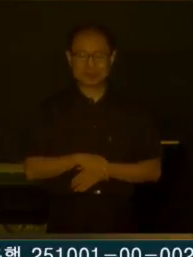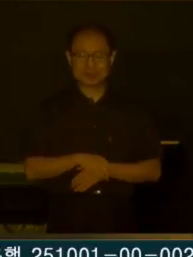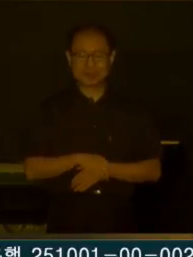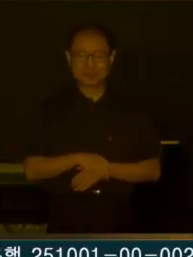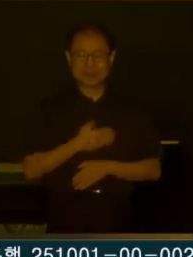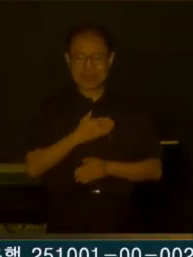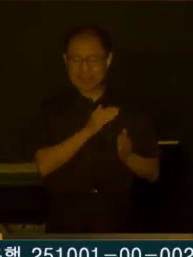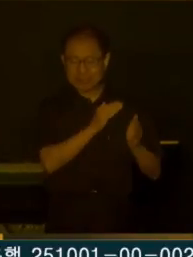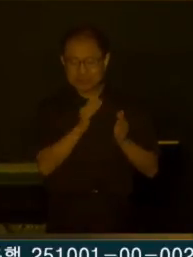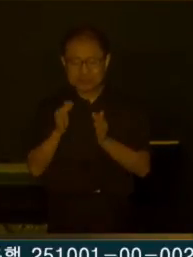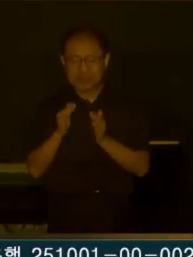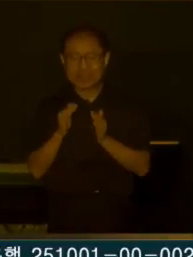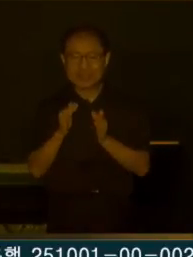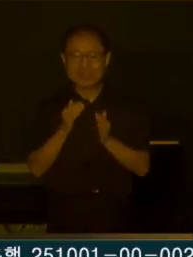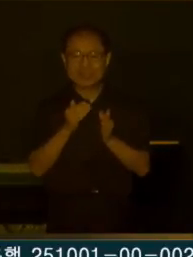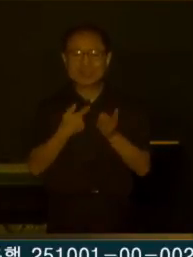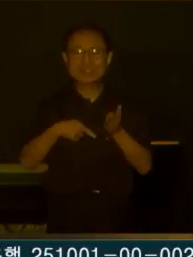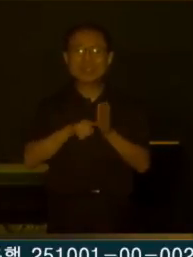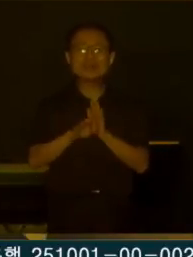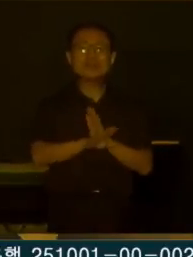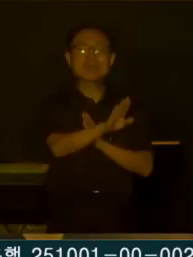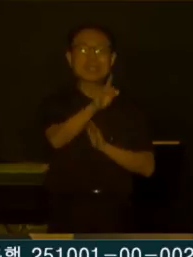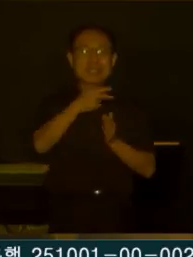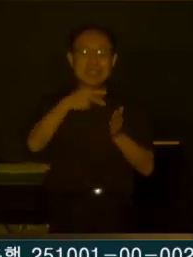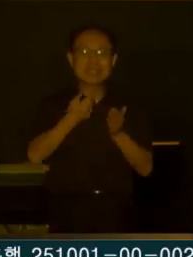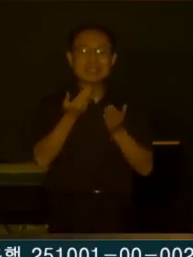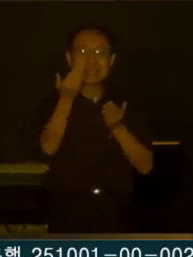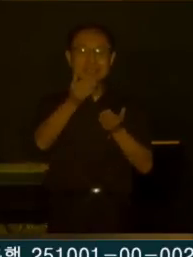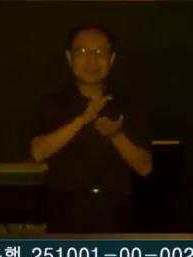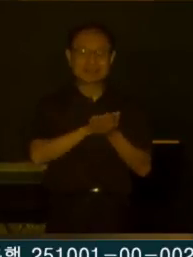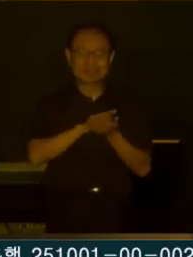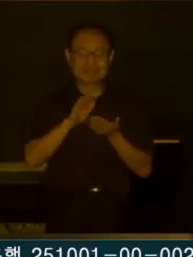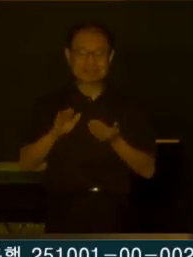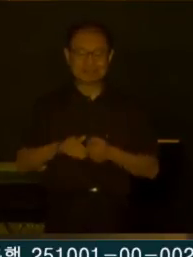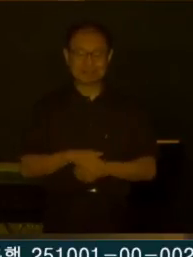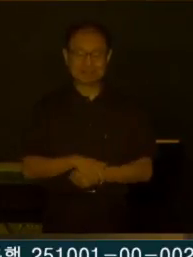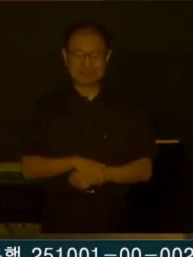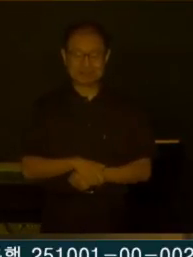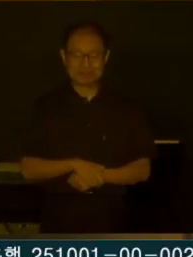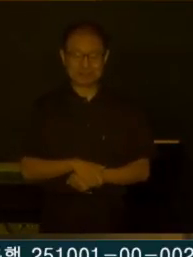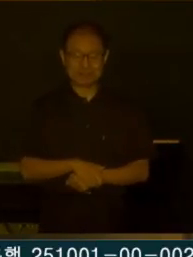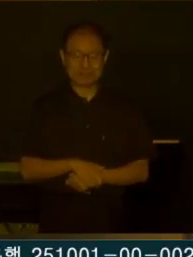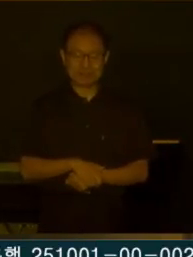제가 준비해 온 것을 여러분들께 들려드리도록 하겠습니다.